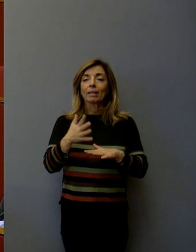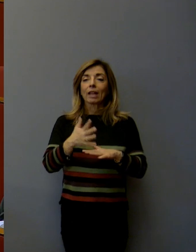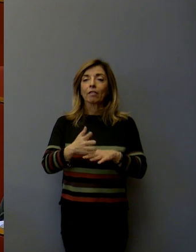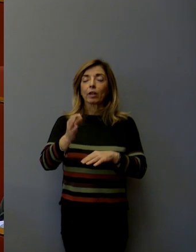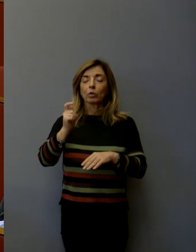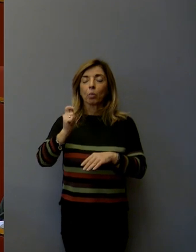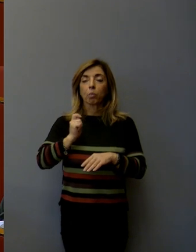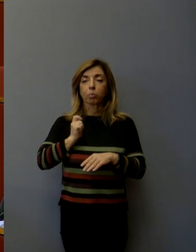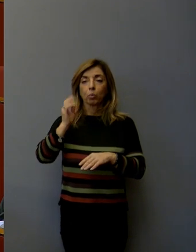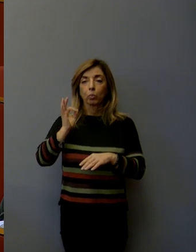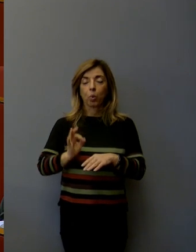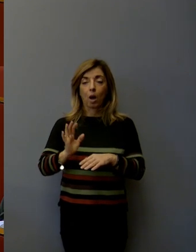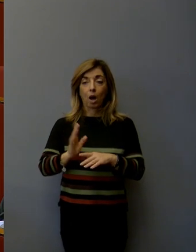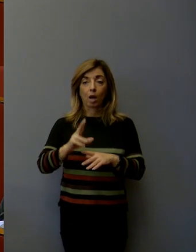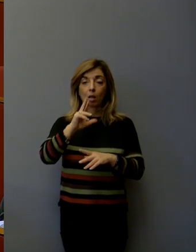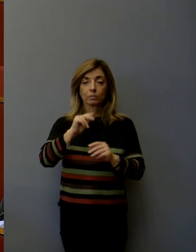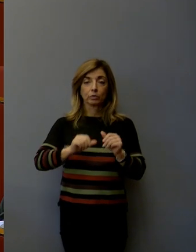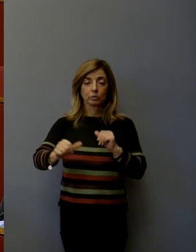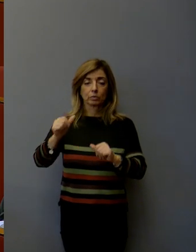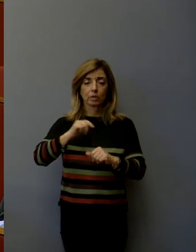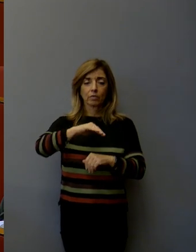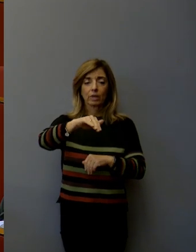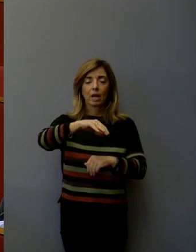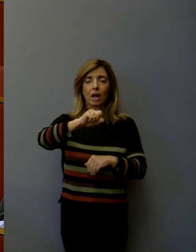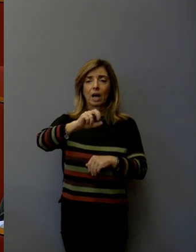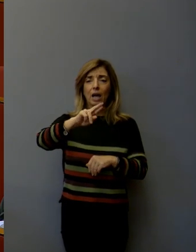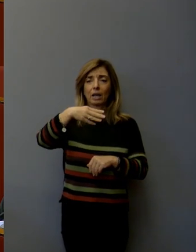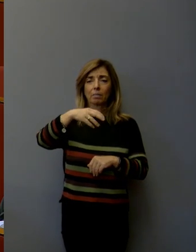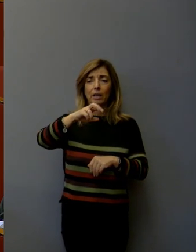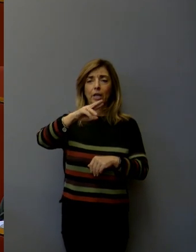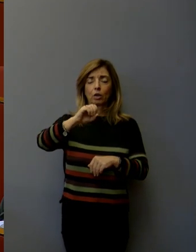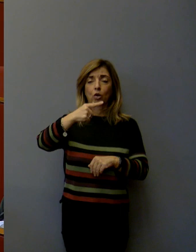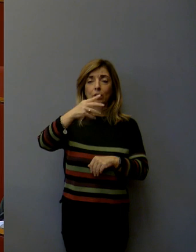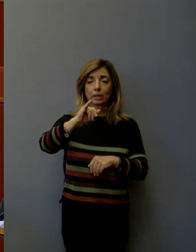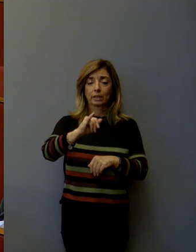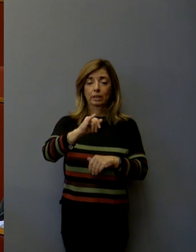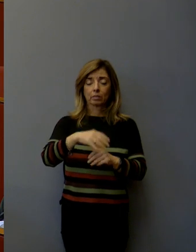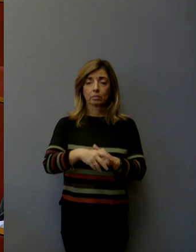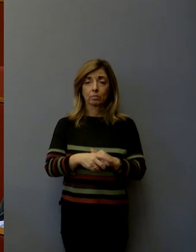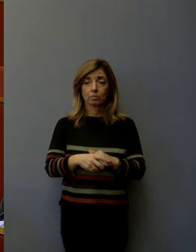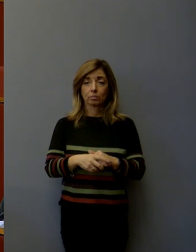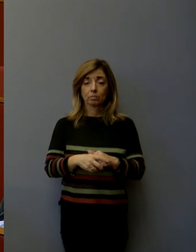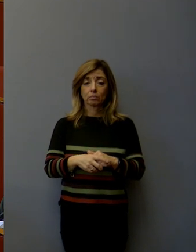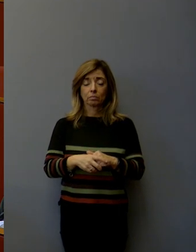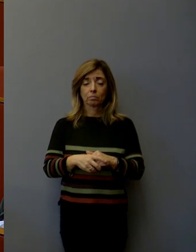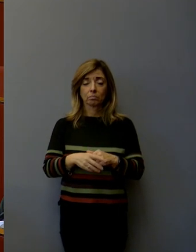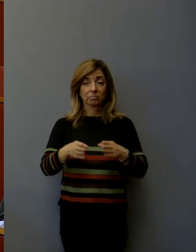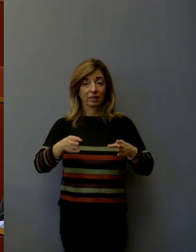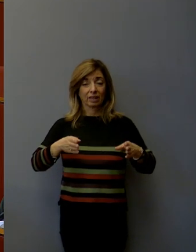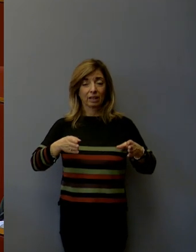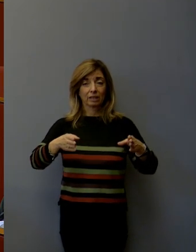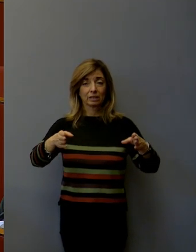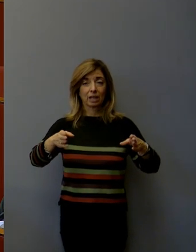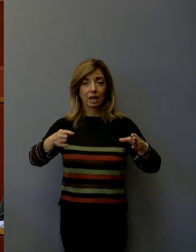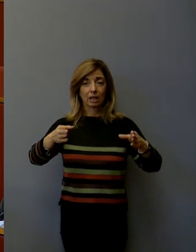dicevo prima vi armi rotti un buco di una vasta zona c'erano Se non ricordo